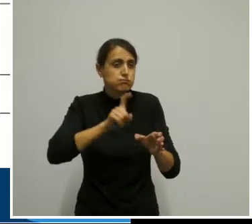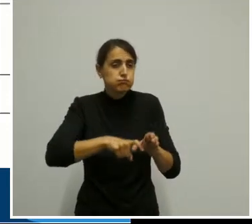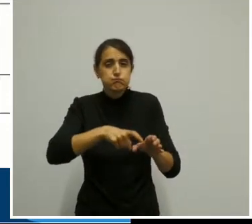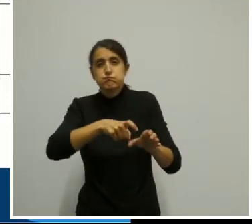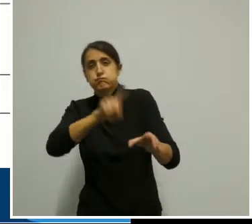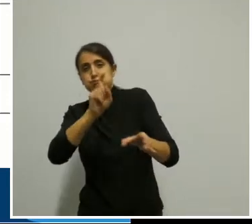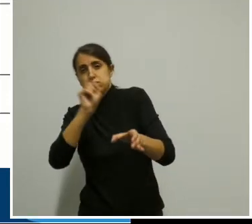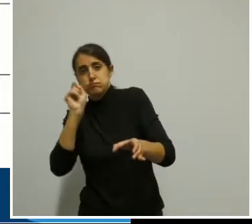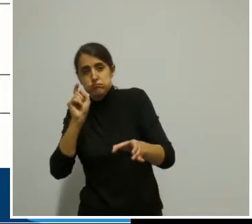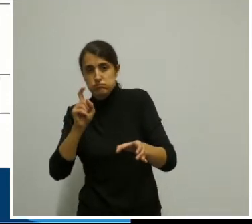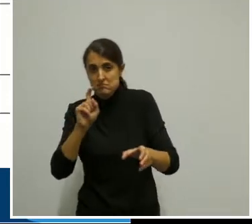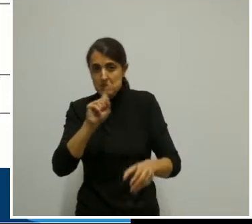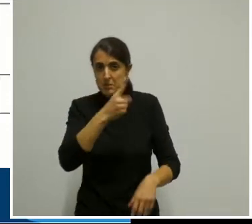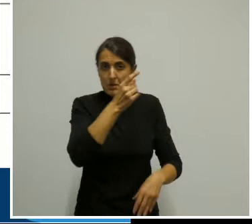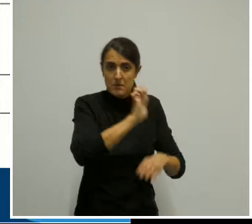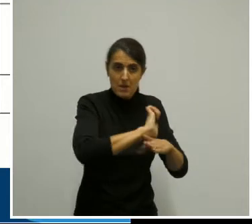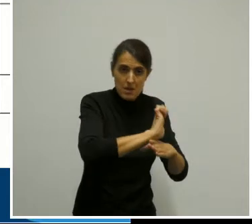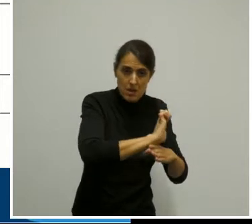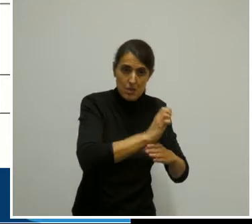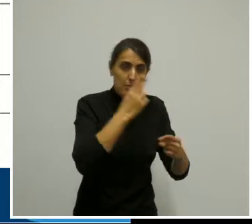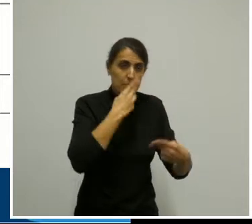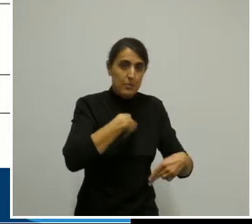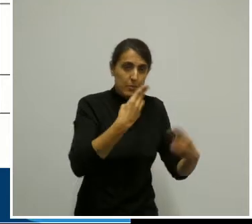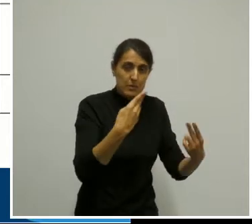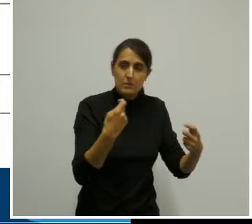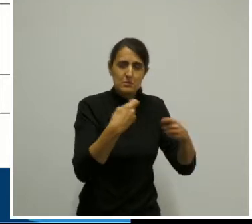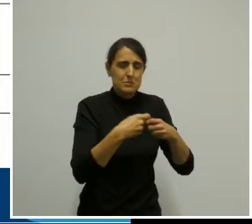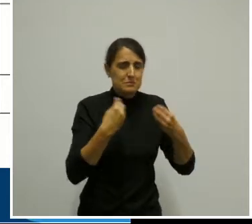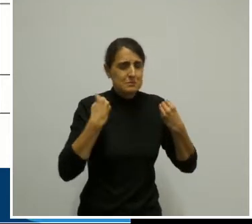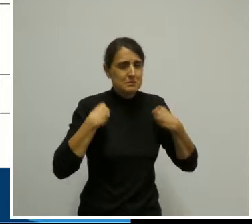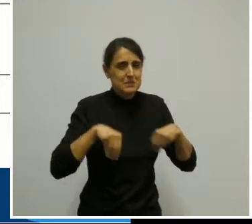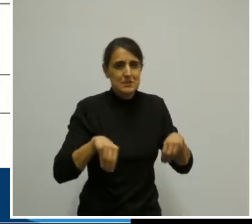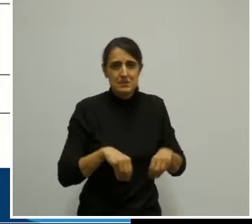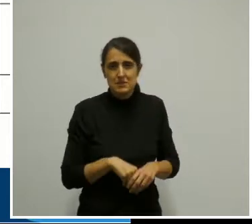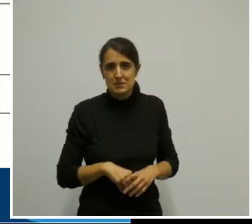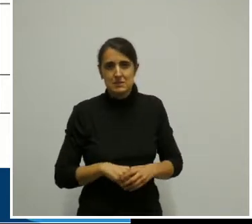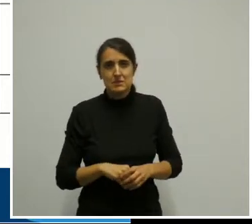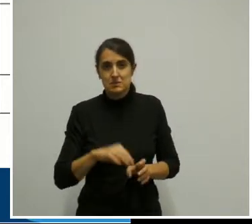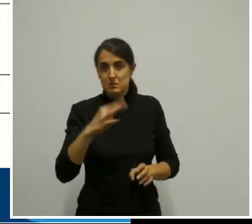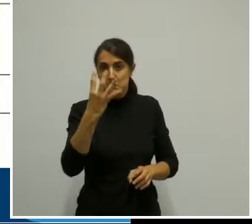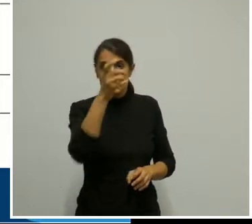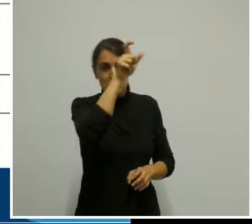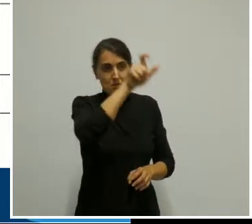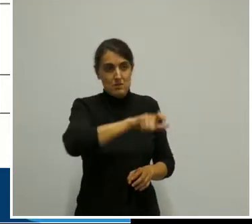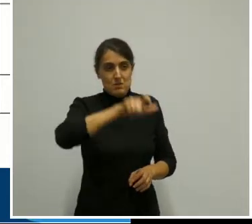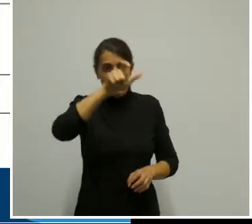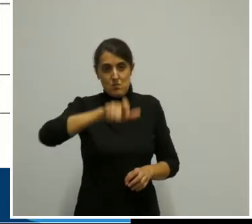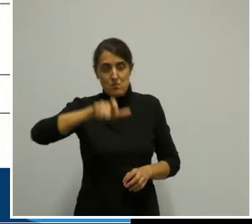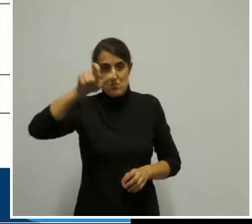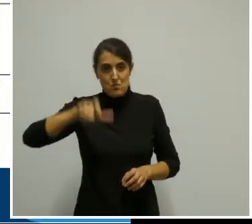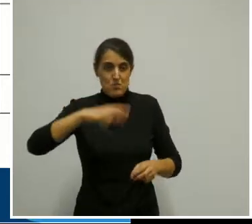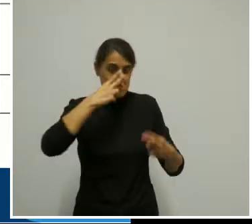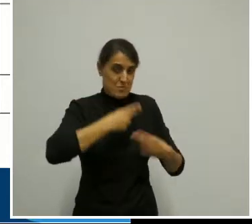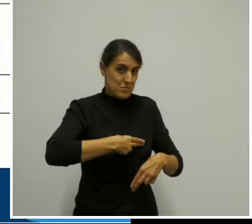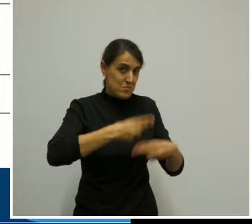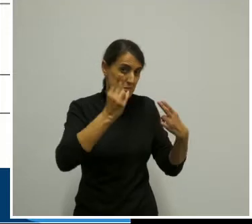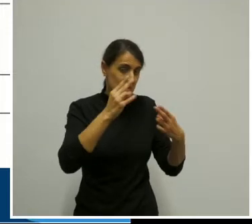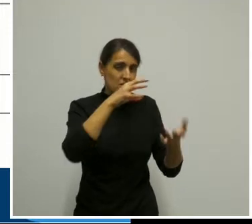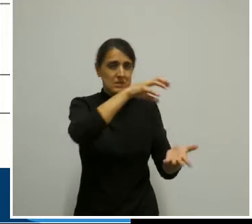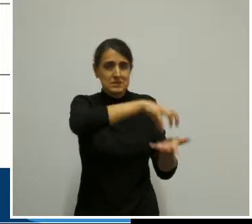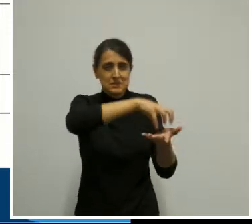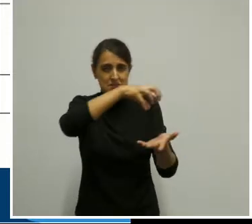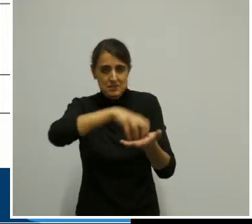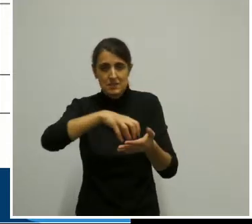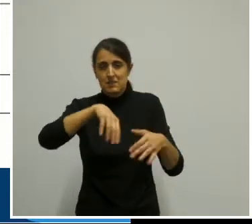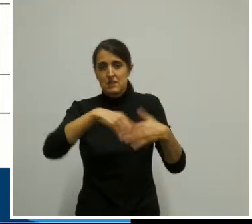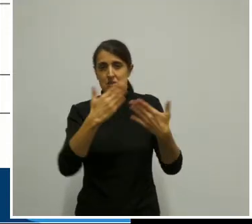Primer de l'ESO, públic i concertat, igual. Les quatre primeres columnes és la pública, centres, grups, matrícula